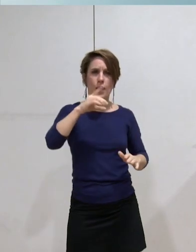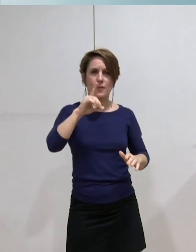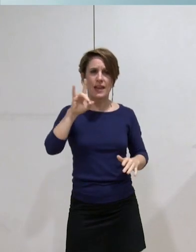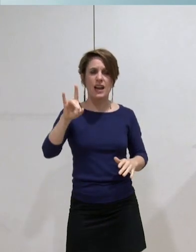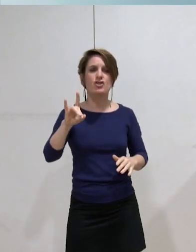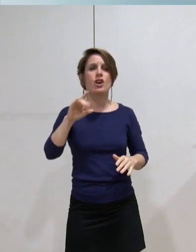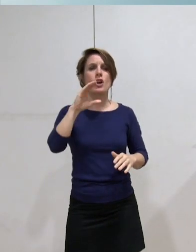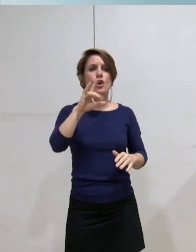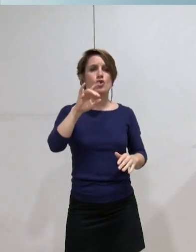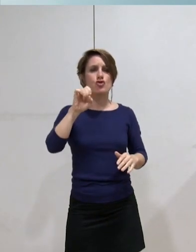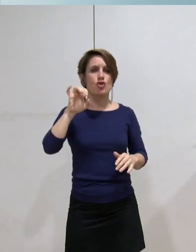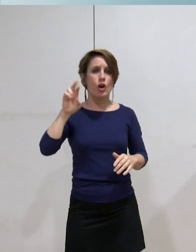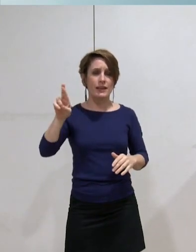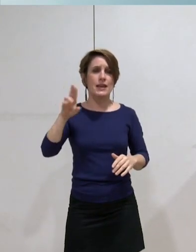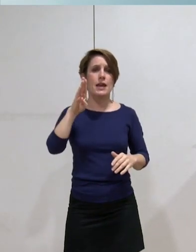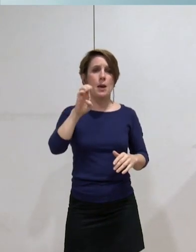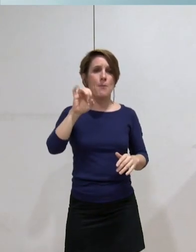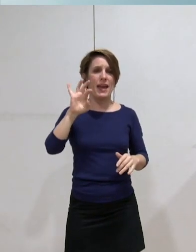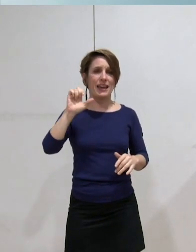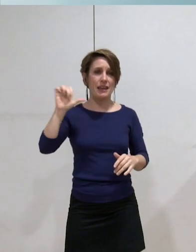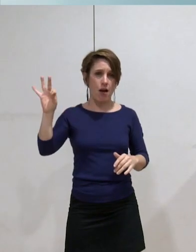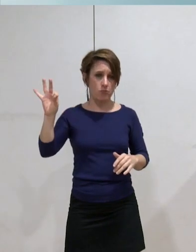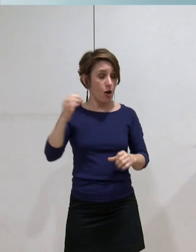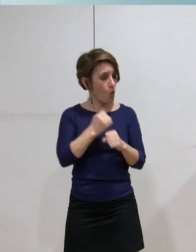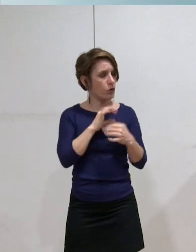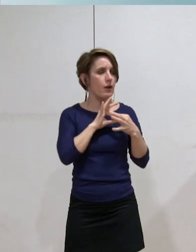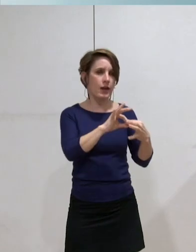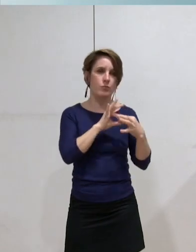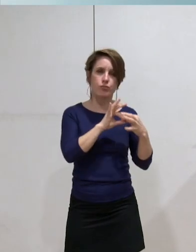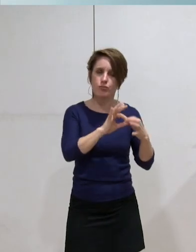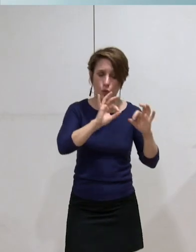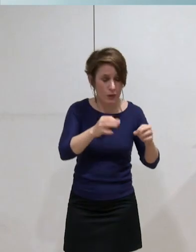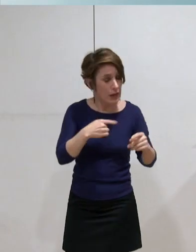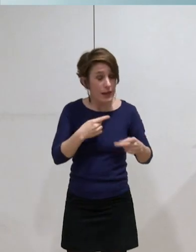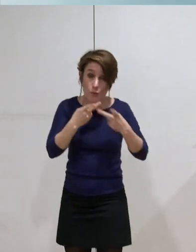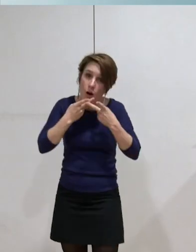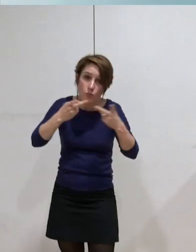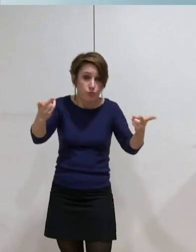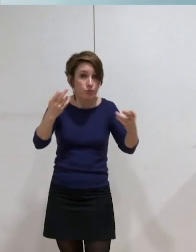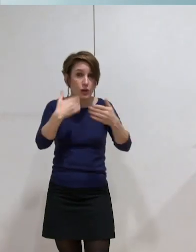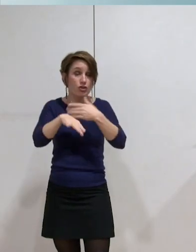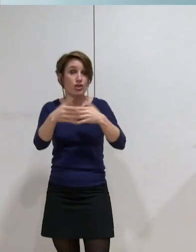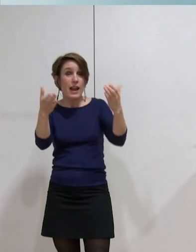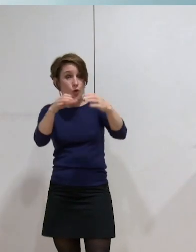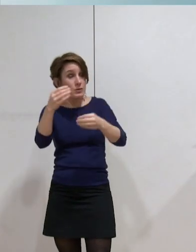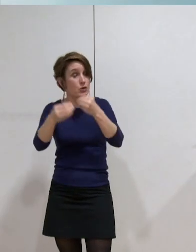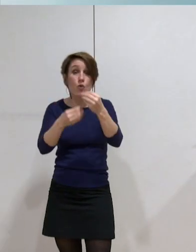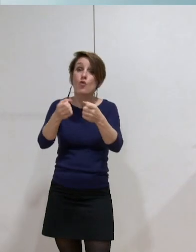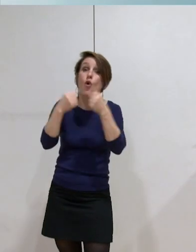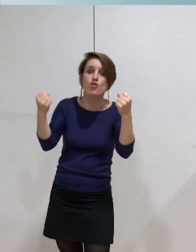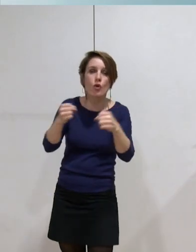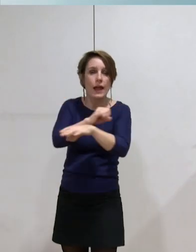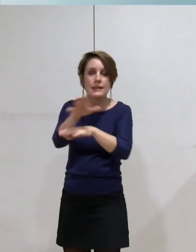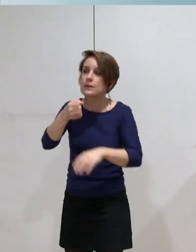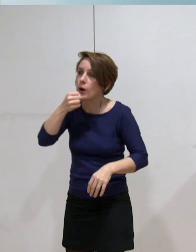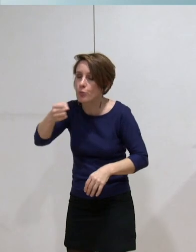Beria on travaille avec elle on reconnaît je l'ai dit en commission je le dis ici dans le journal où vous voulez et bien évidemment en